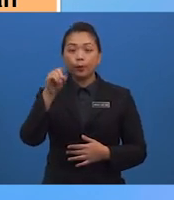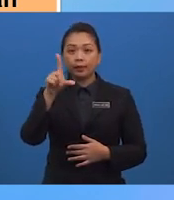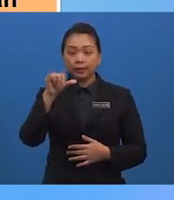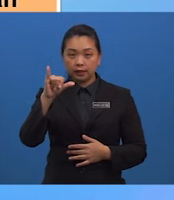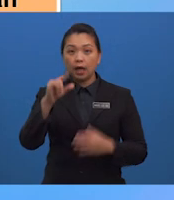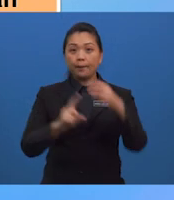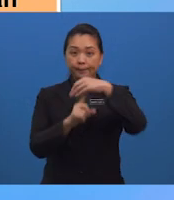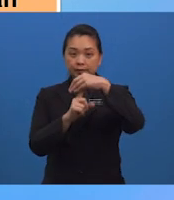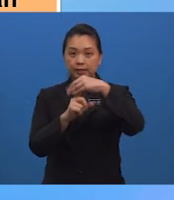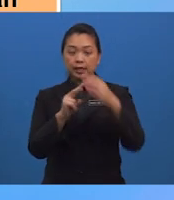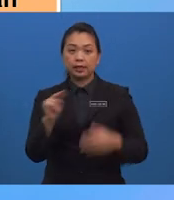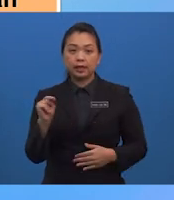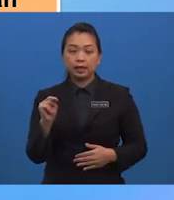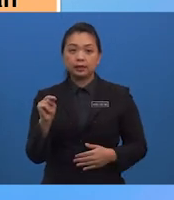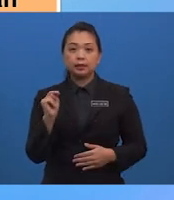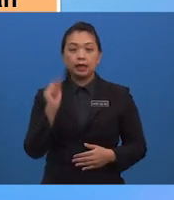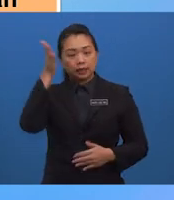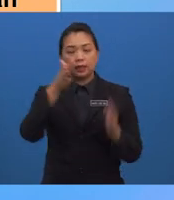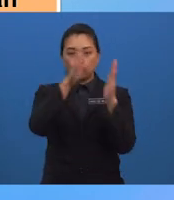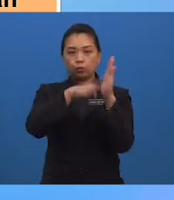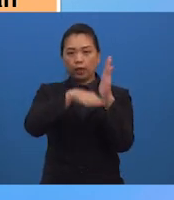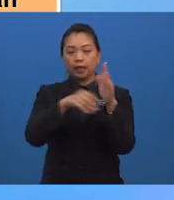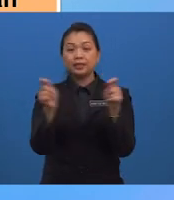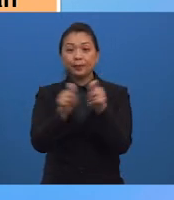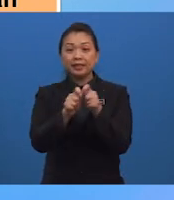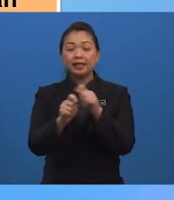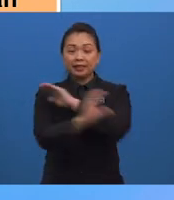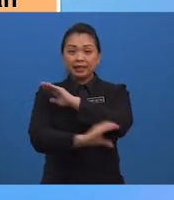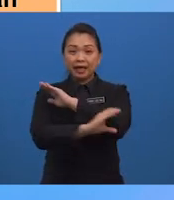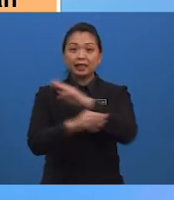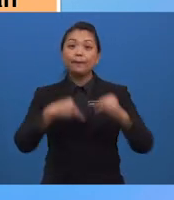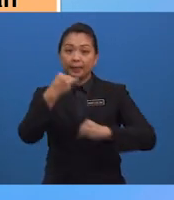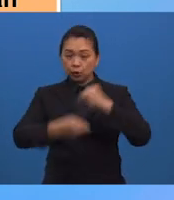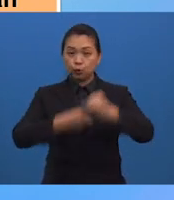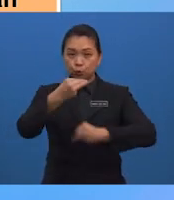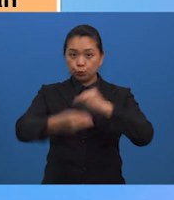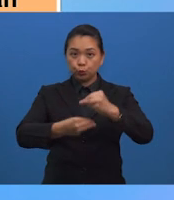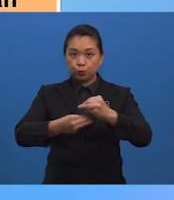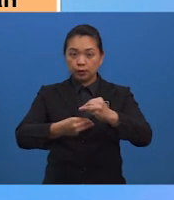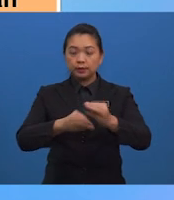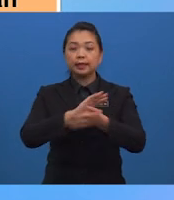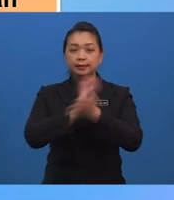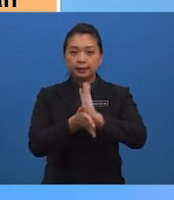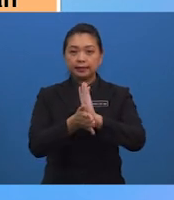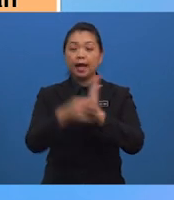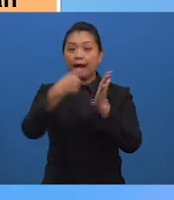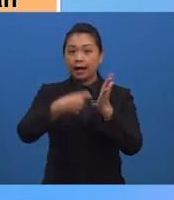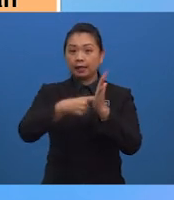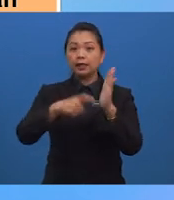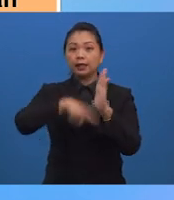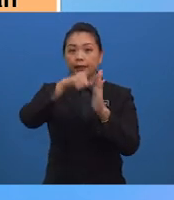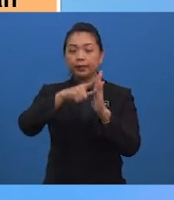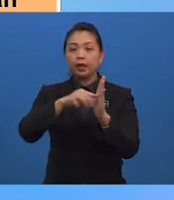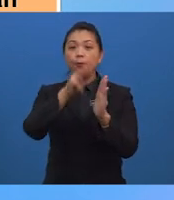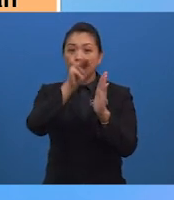tertentu seperti negara-negara maju. Persaingan antara produk menyebabkan harganya menjadi lebih murah